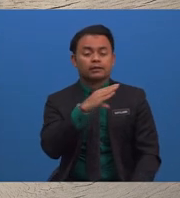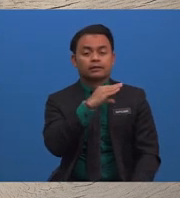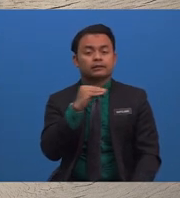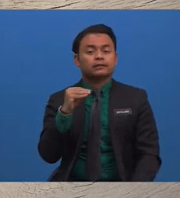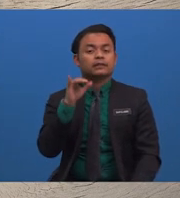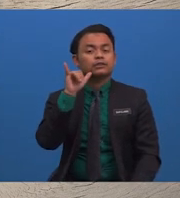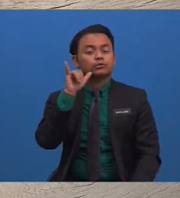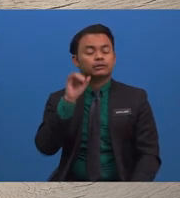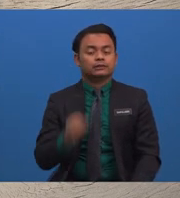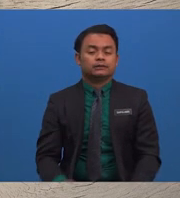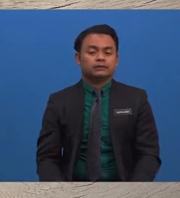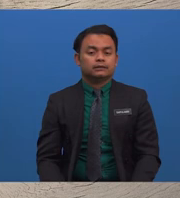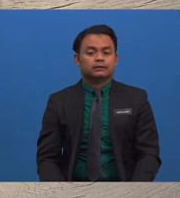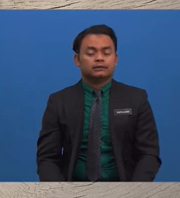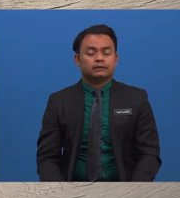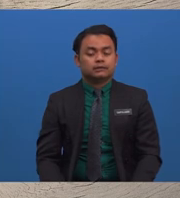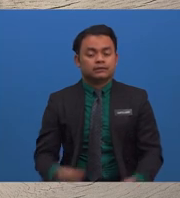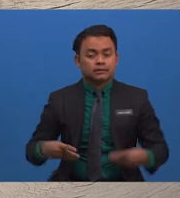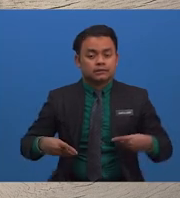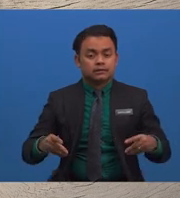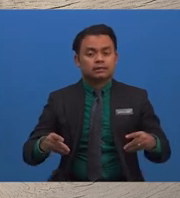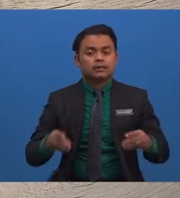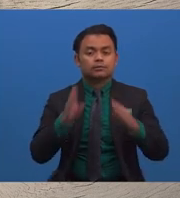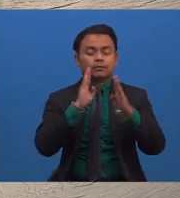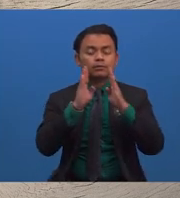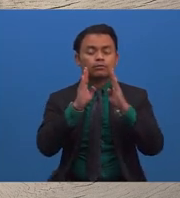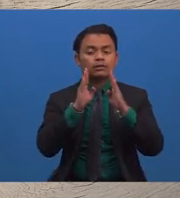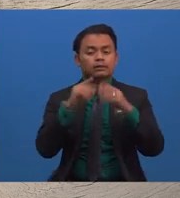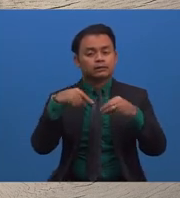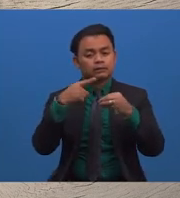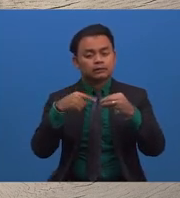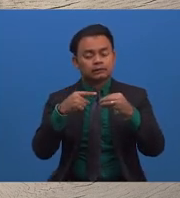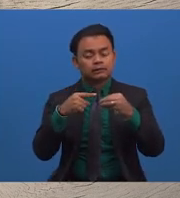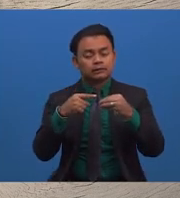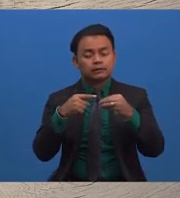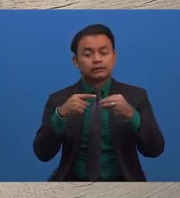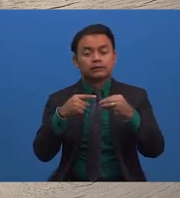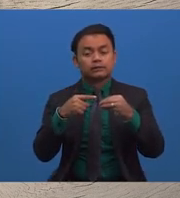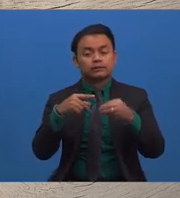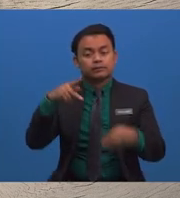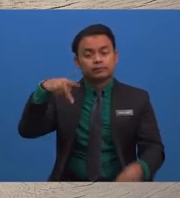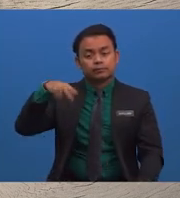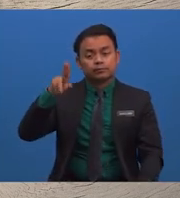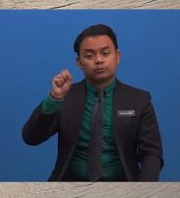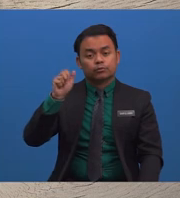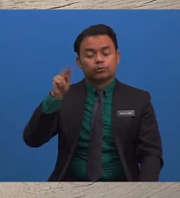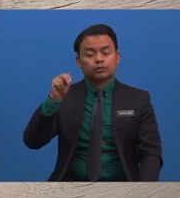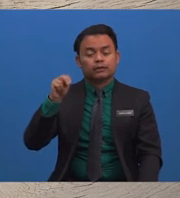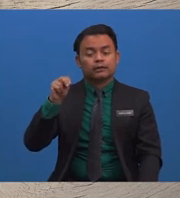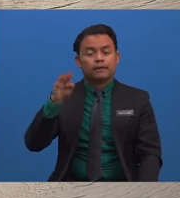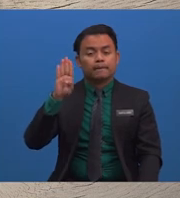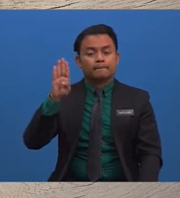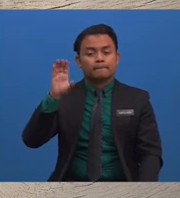berbual-bual tentang keprihatinan Puan Bella mengajar Aira. Puan Bella merupakan